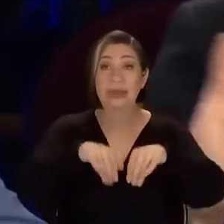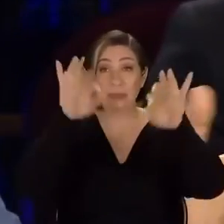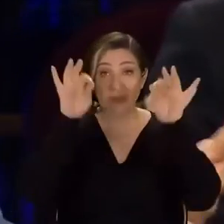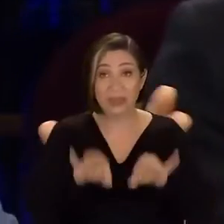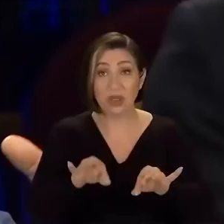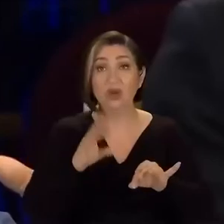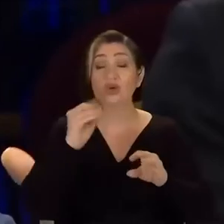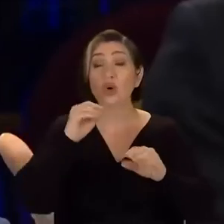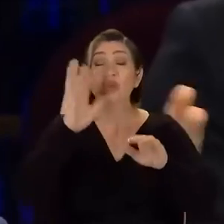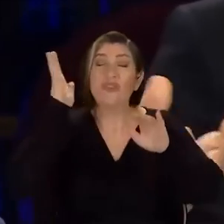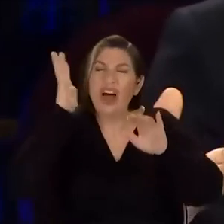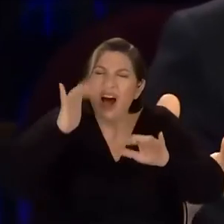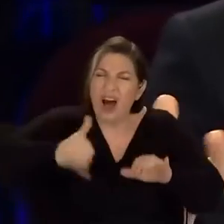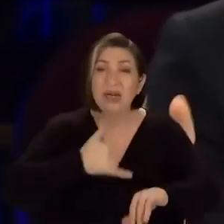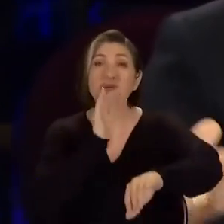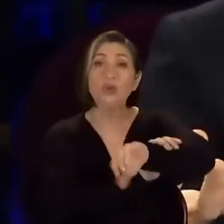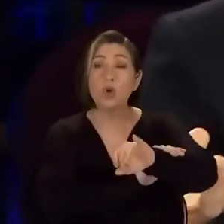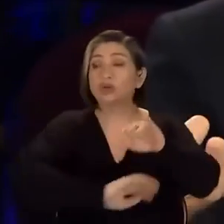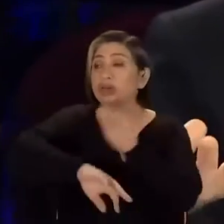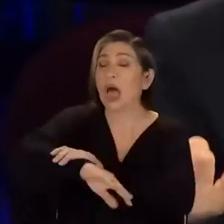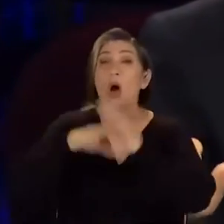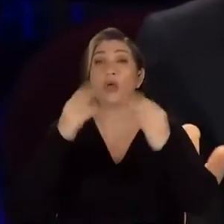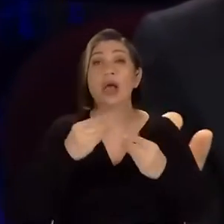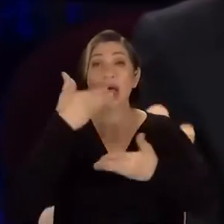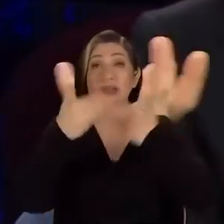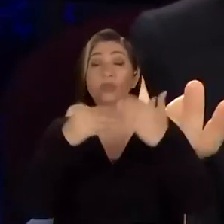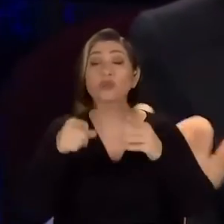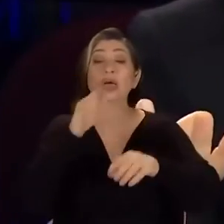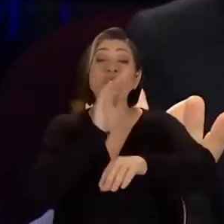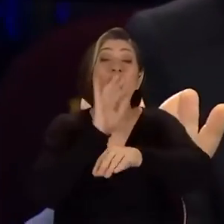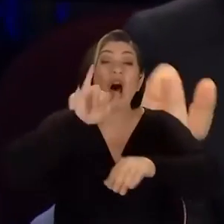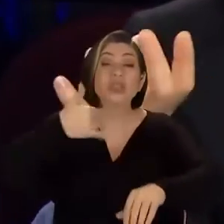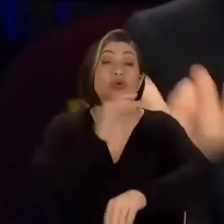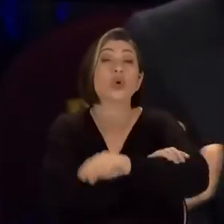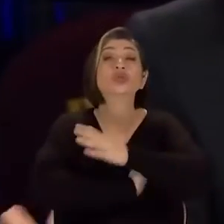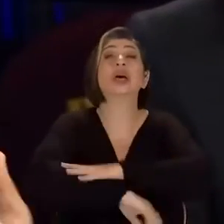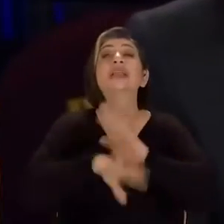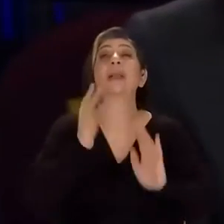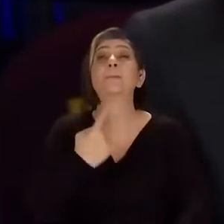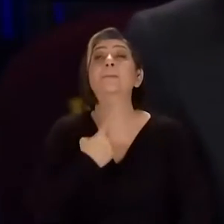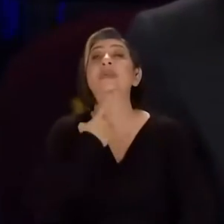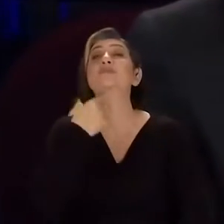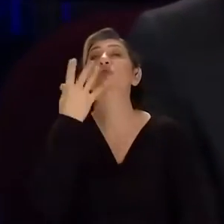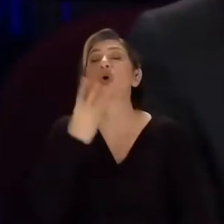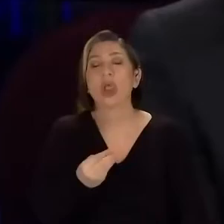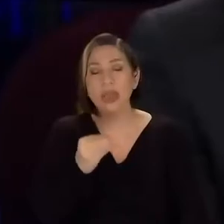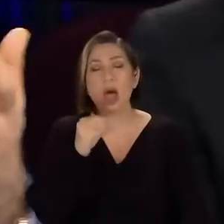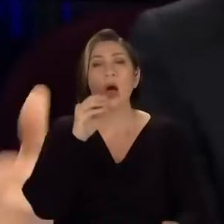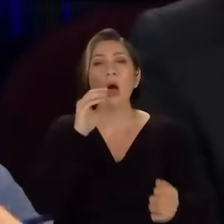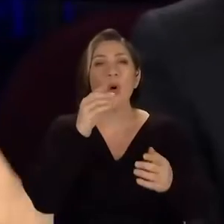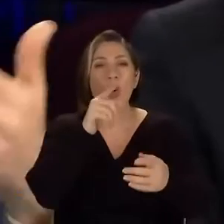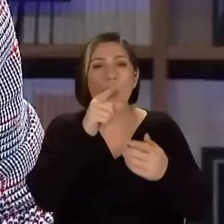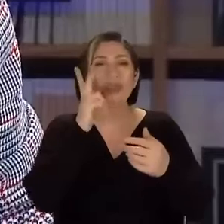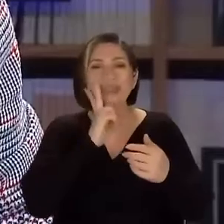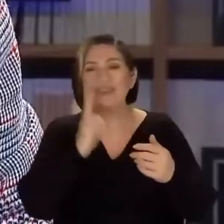bunun aşırı sol, aşırı sağ diye tanımlanıyor ama bunlar aşırı sol sağ değil aslında. Bıkmış olan orta sınıfın gittiği yerler.